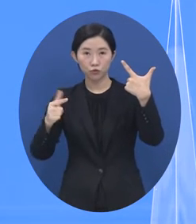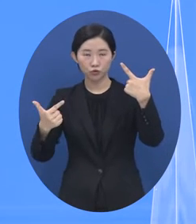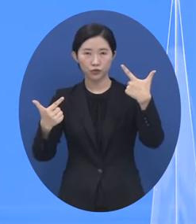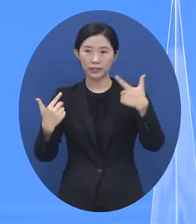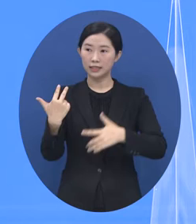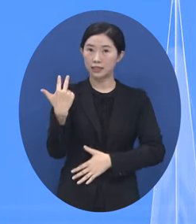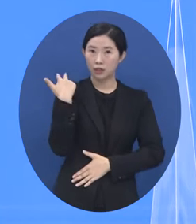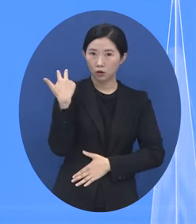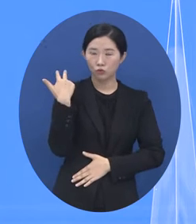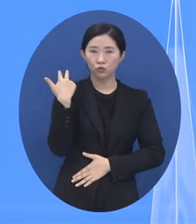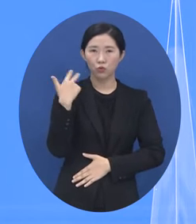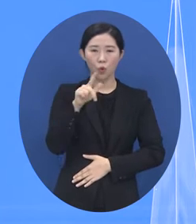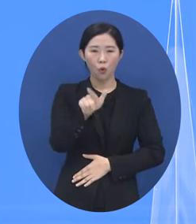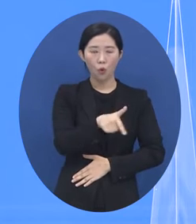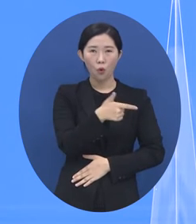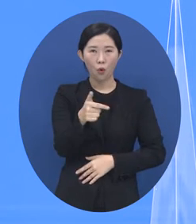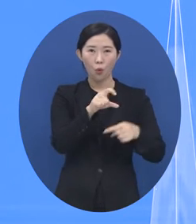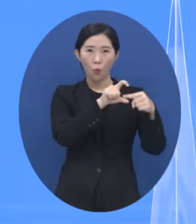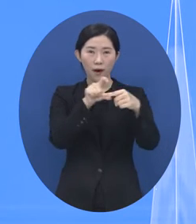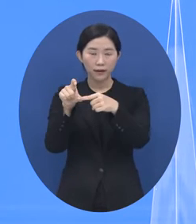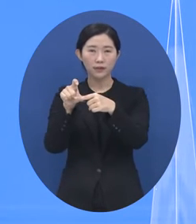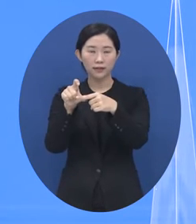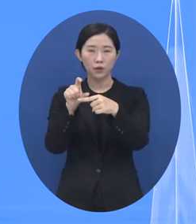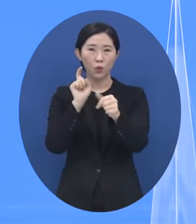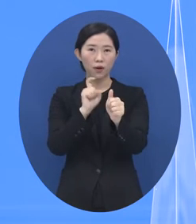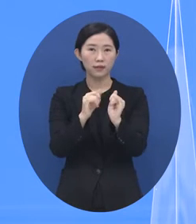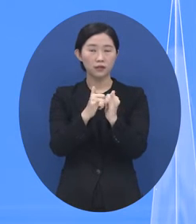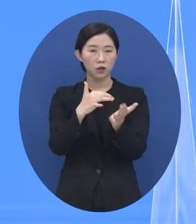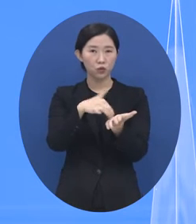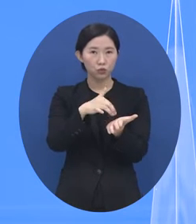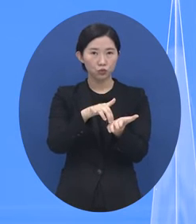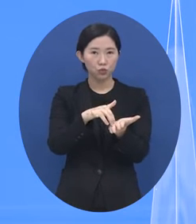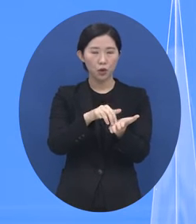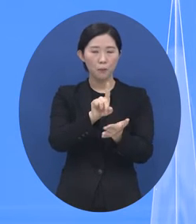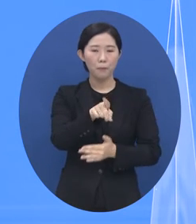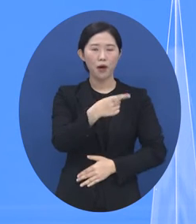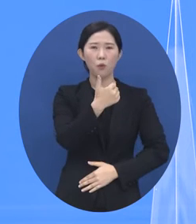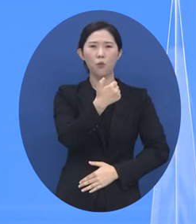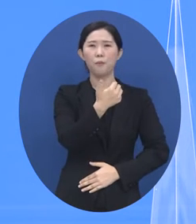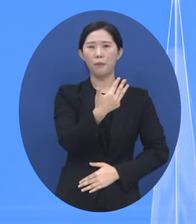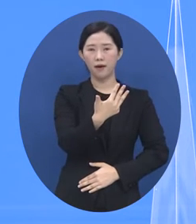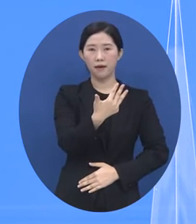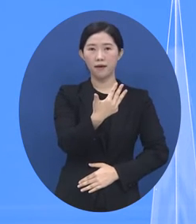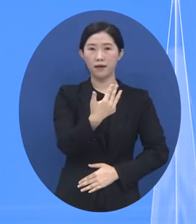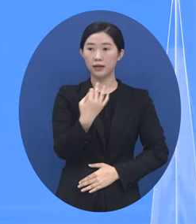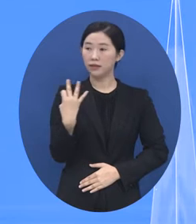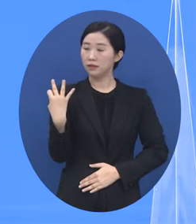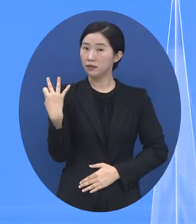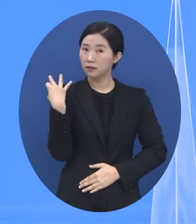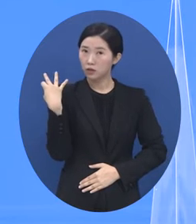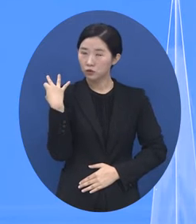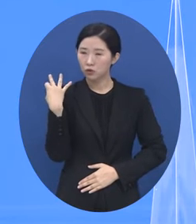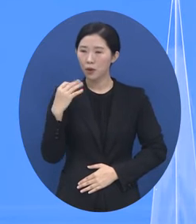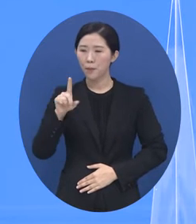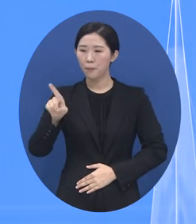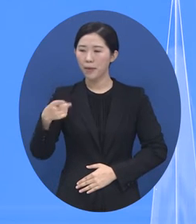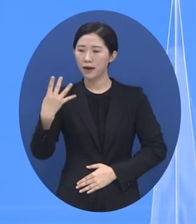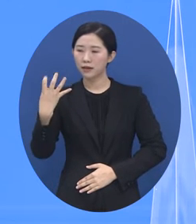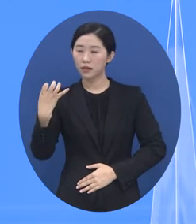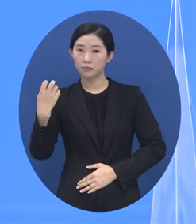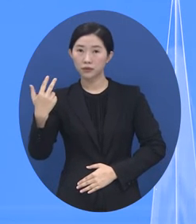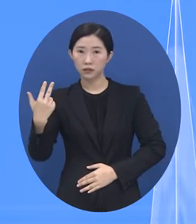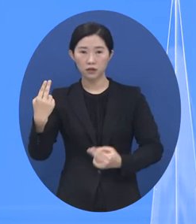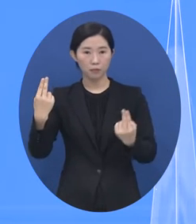주간 발생했던 확진자의 일 평균 숫자는 158명으로 전주 147명